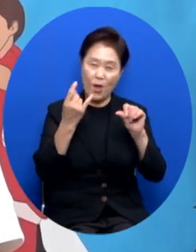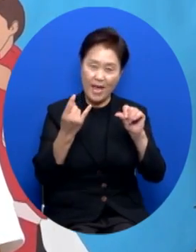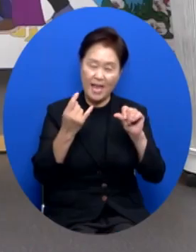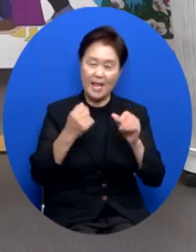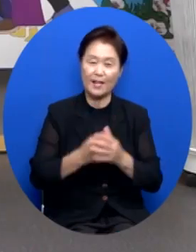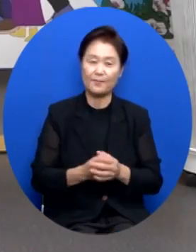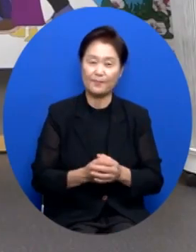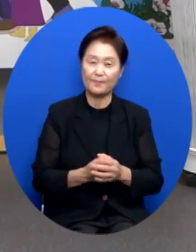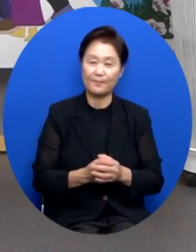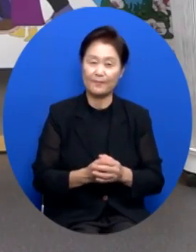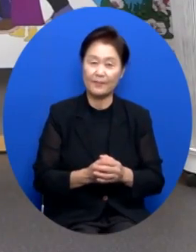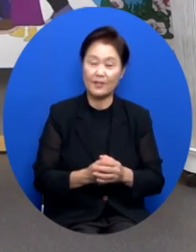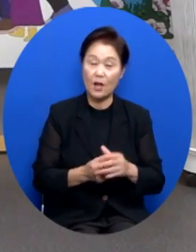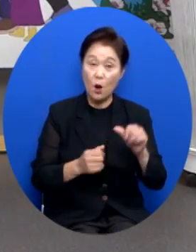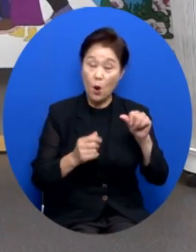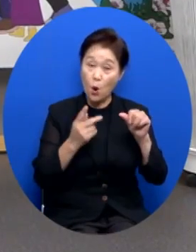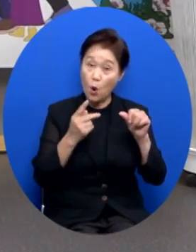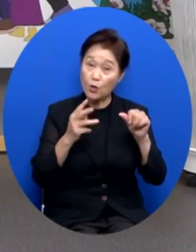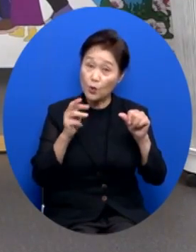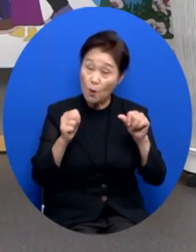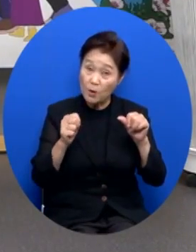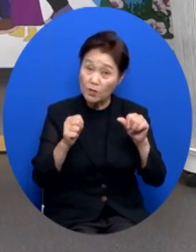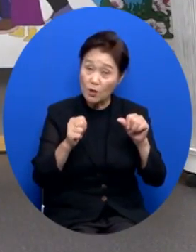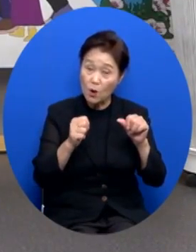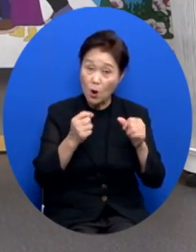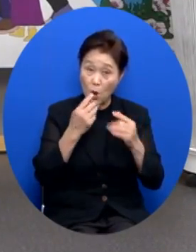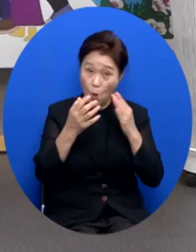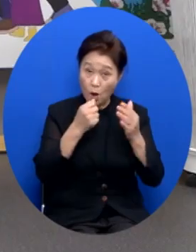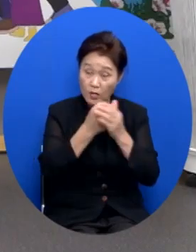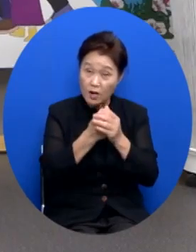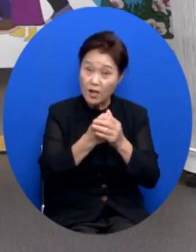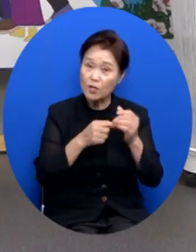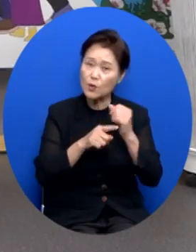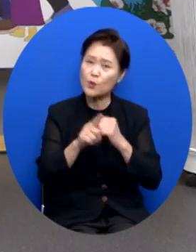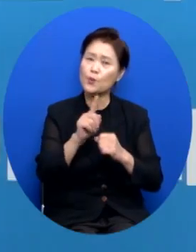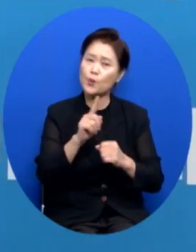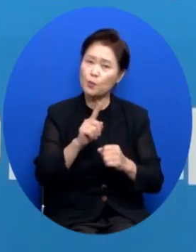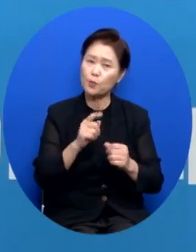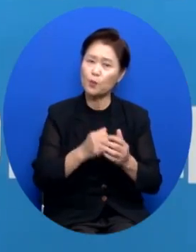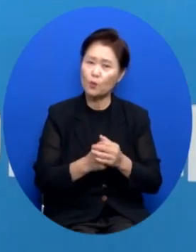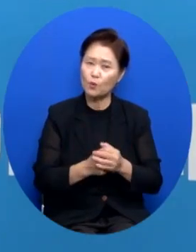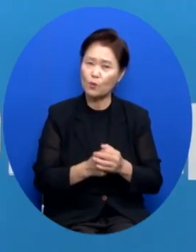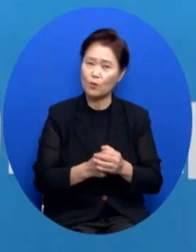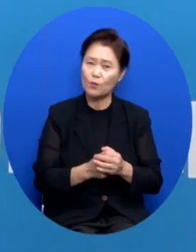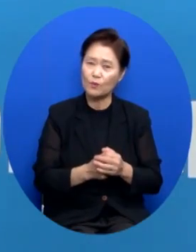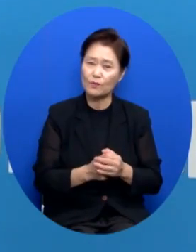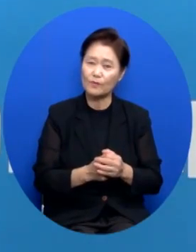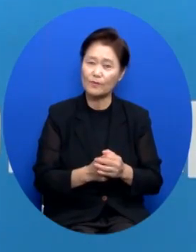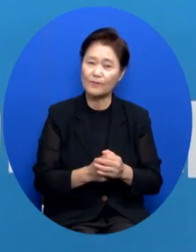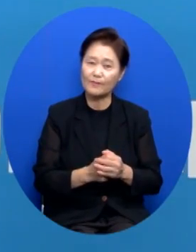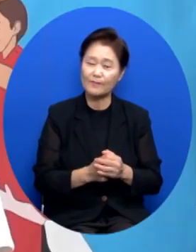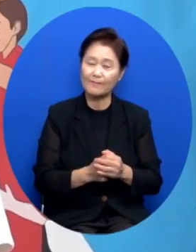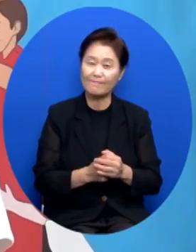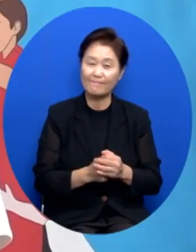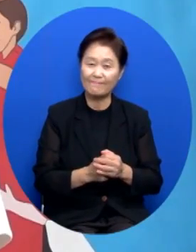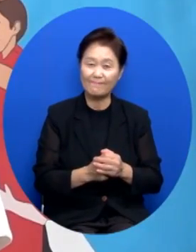되었습니다. 5km라고 정확하게 이렇게 정해놓으신 이유가 좀 궁금합니다. 그 이유에 대해서도 말씀 좀 해주십시오.